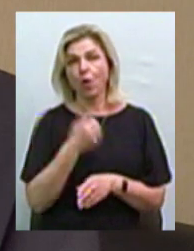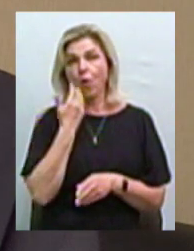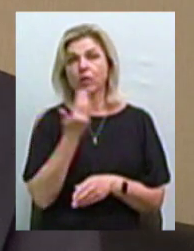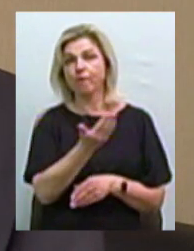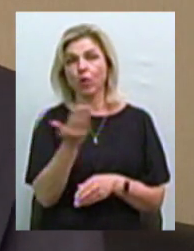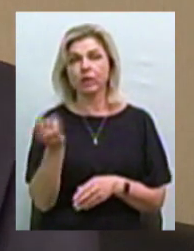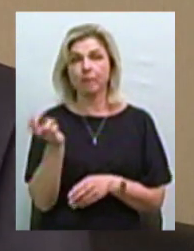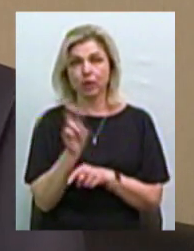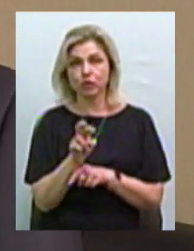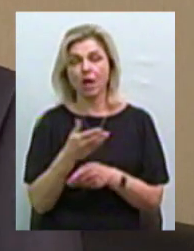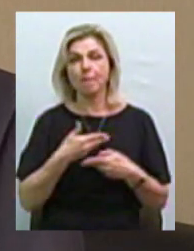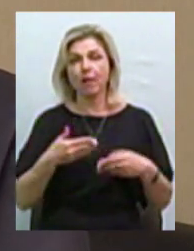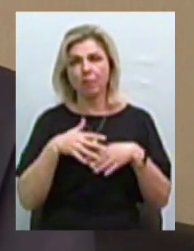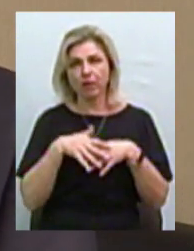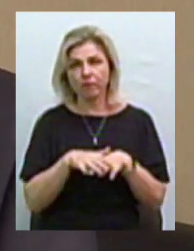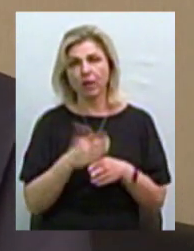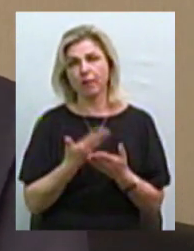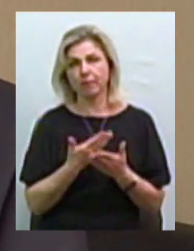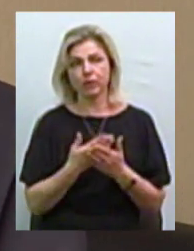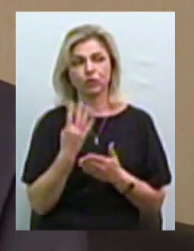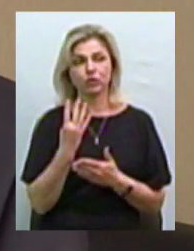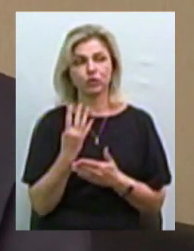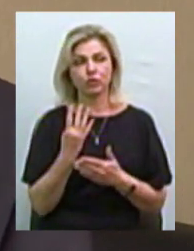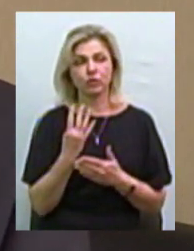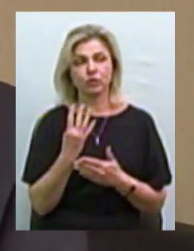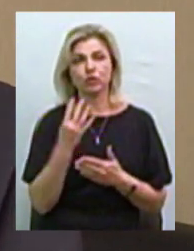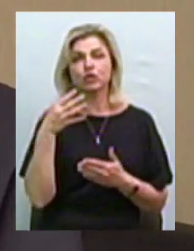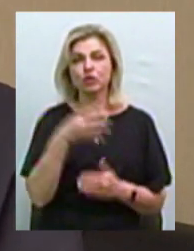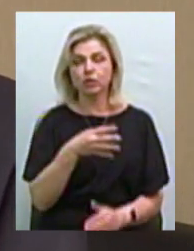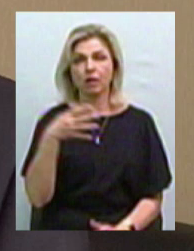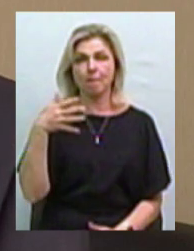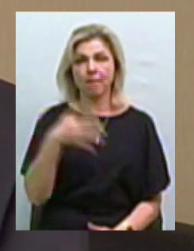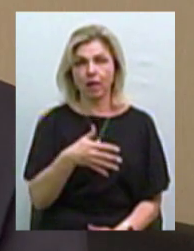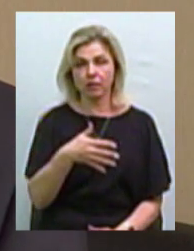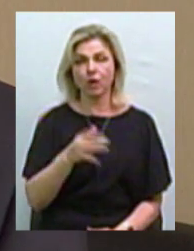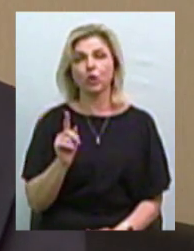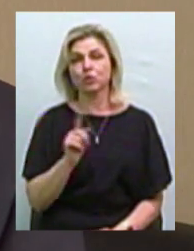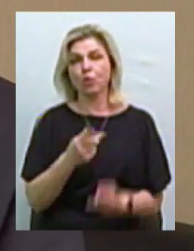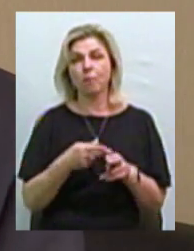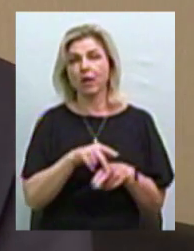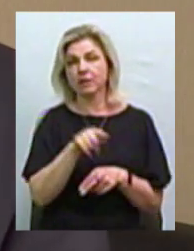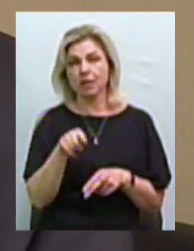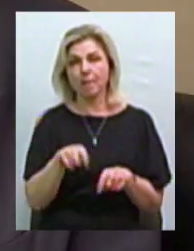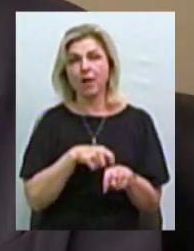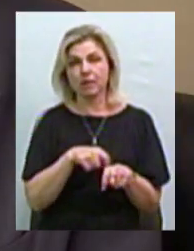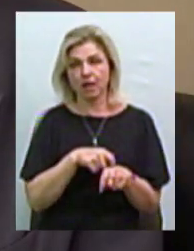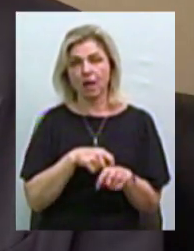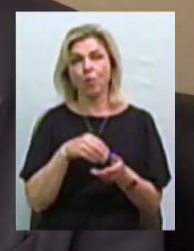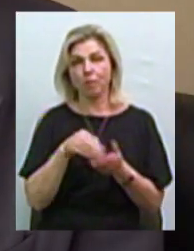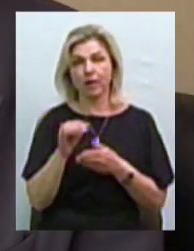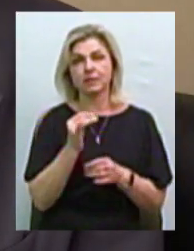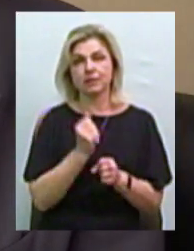то ми підрахували десь 4-5 тисяч для того, щоб ті матеріали, щоб там провести роботу. Там